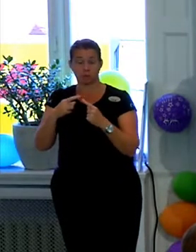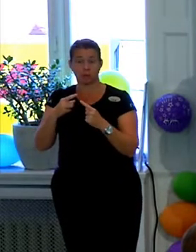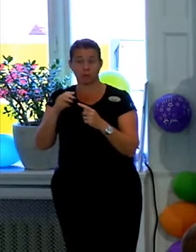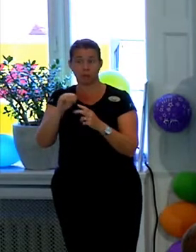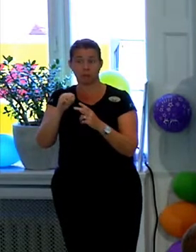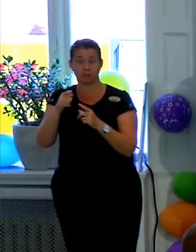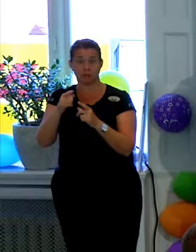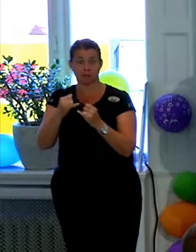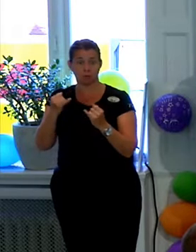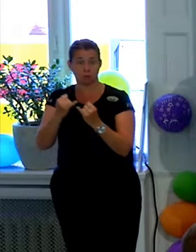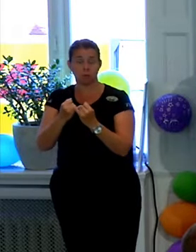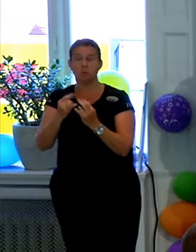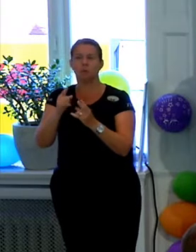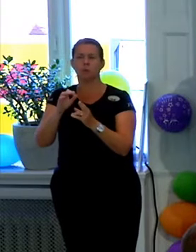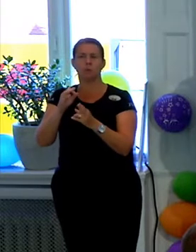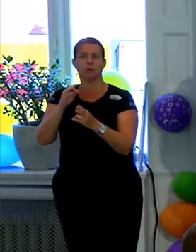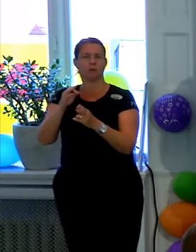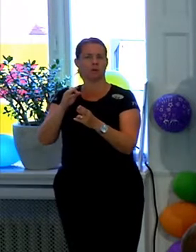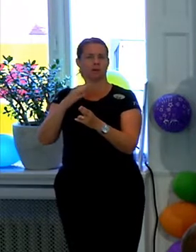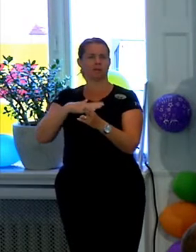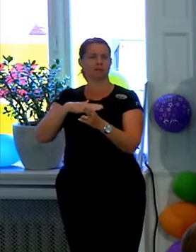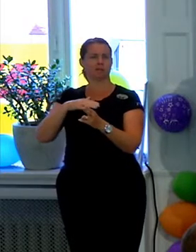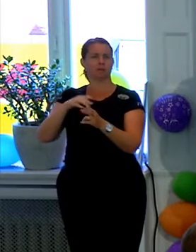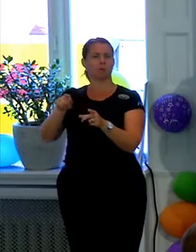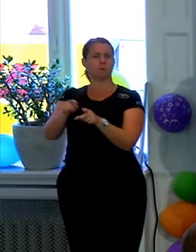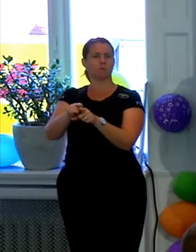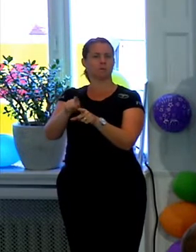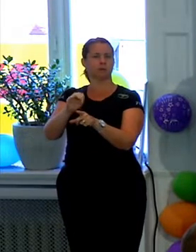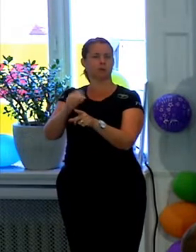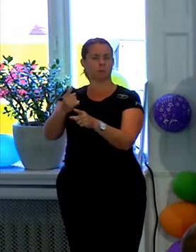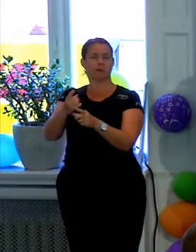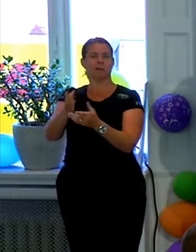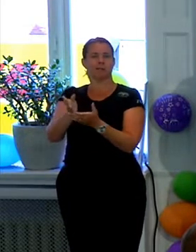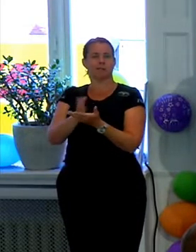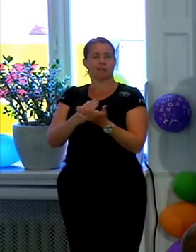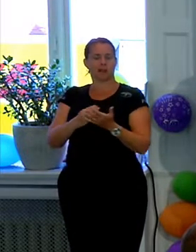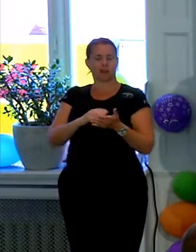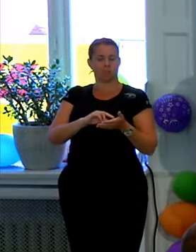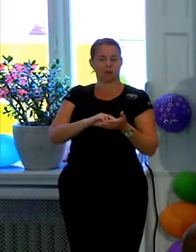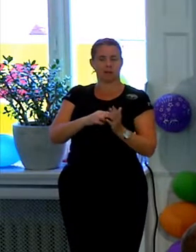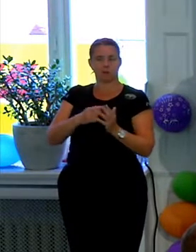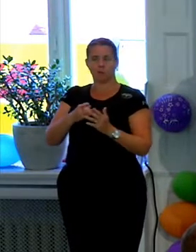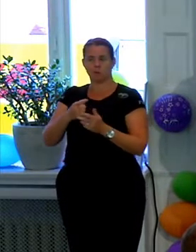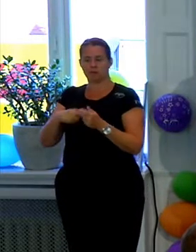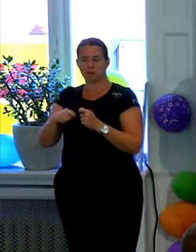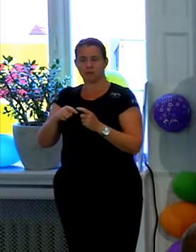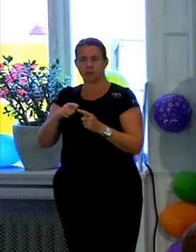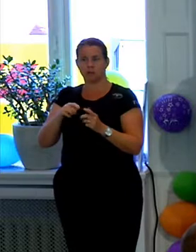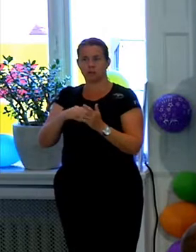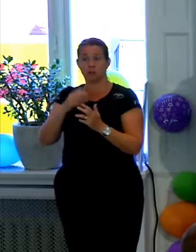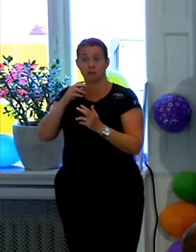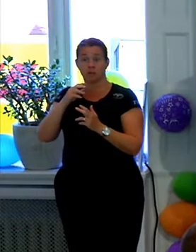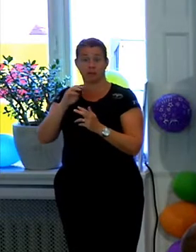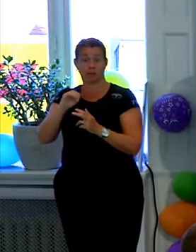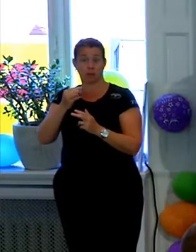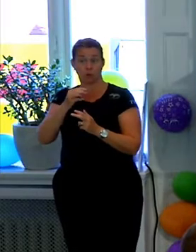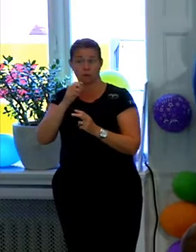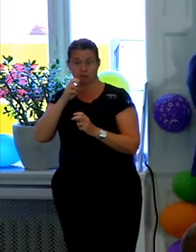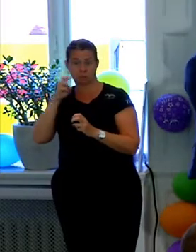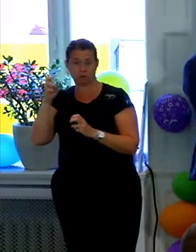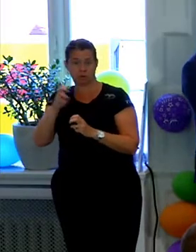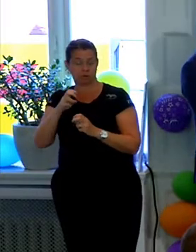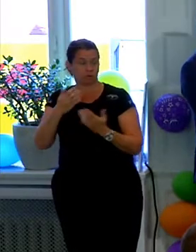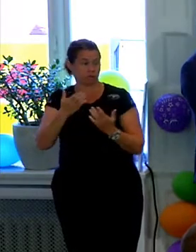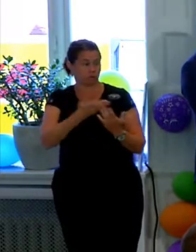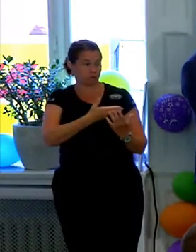Hur ser intresset ut från EU att dela både finansiering och planering för ett mer europeiskt perspektiv? Tack för den frågan. Vem